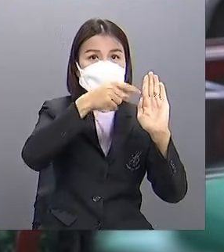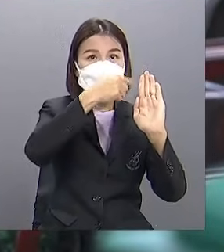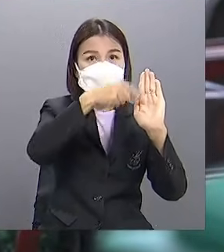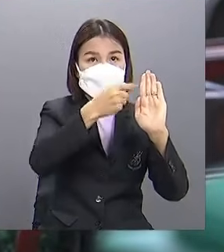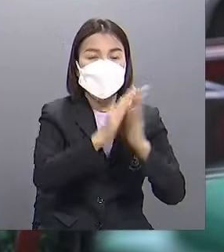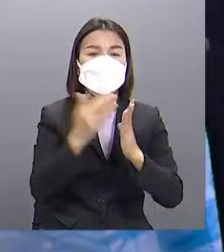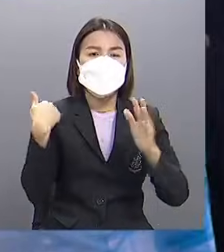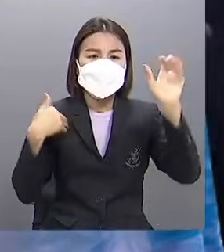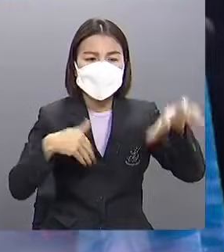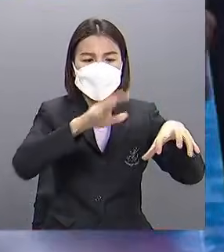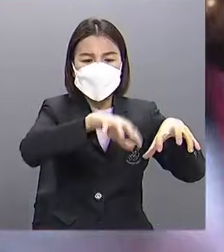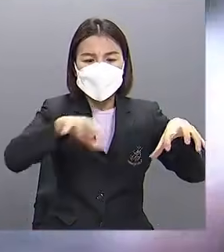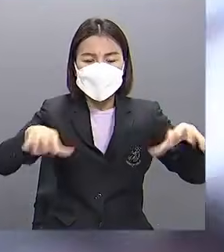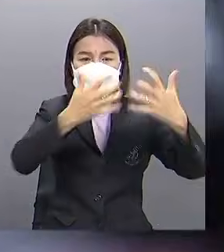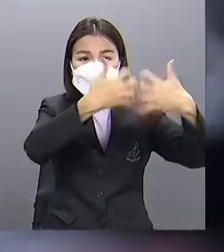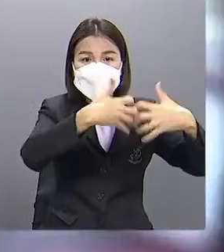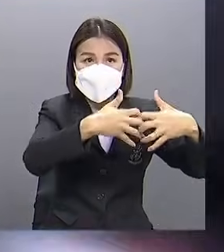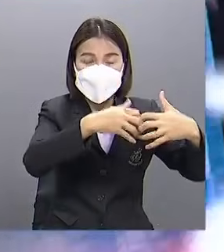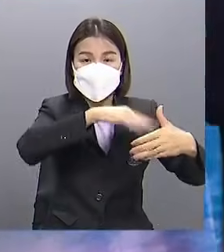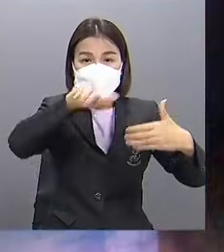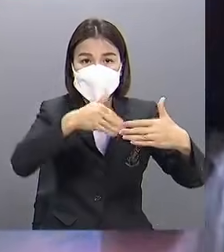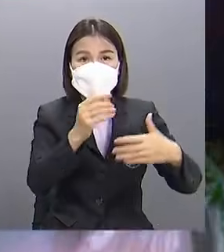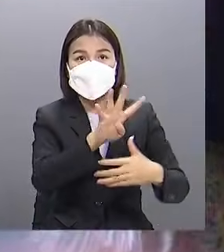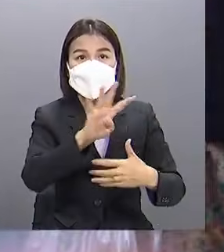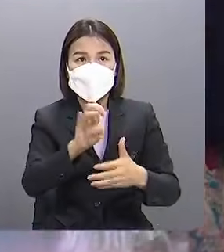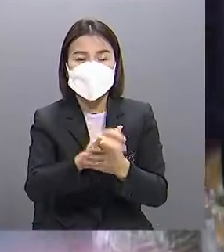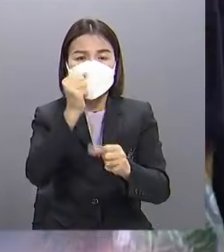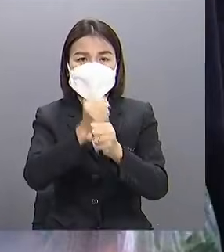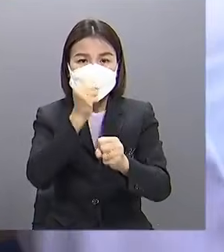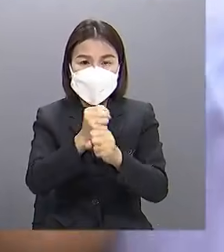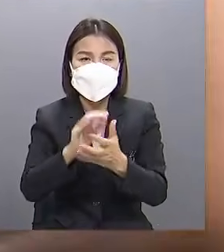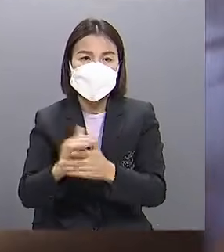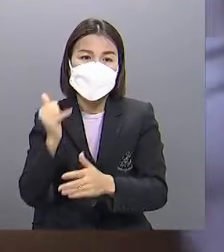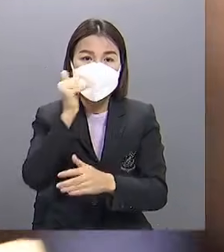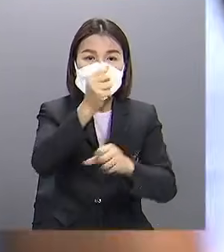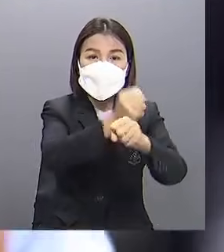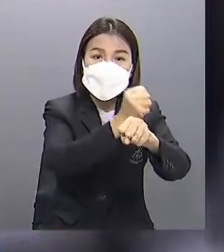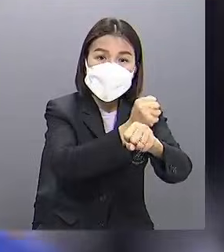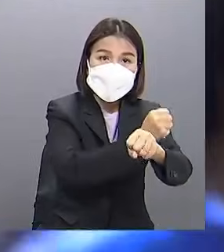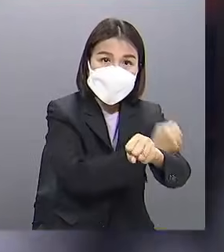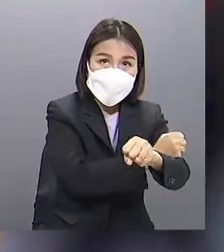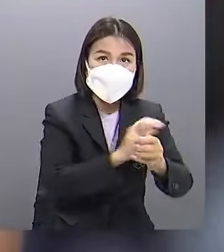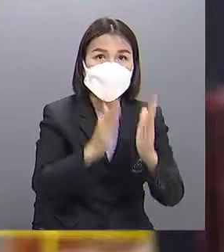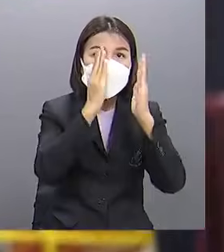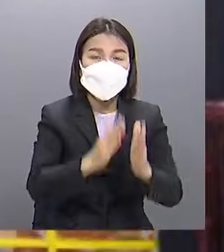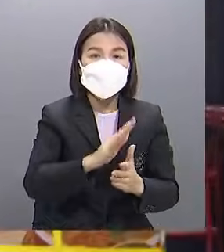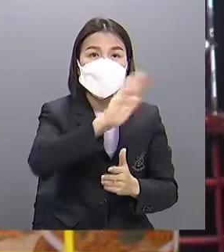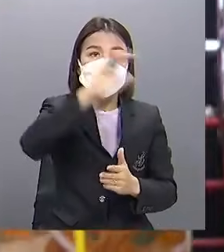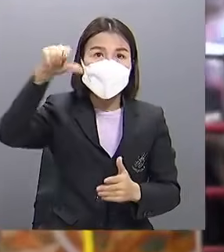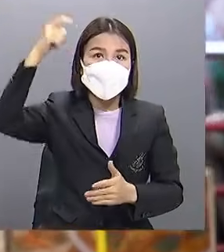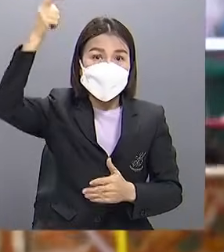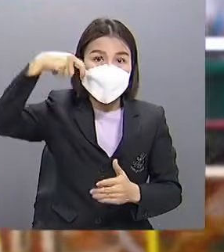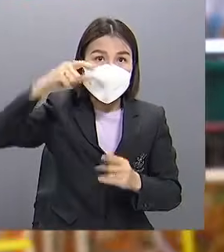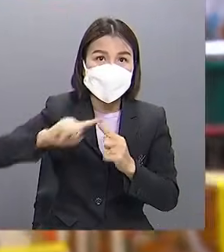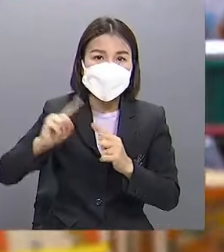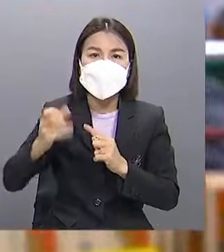แห่งอาชีพหลักก็คือการรับจ้างจึงมีประชากรแฝงเป็นคนต่างด้าวกว่า 200,000 คน